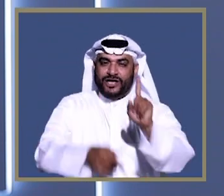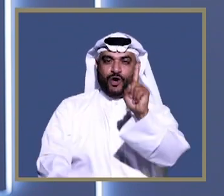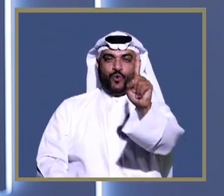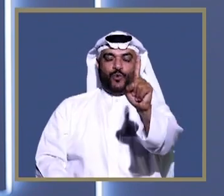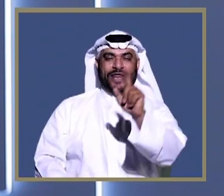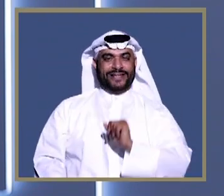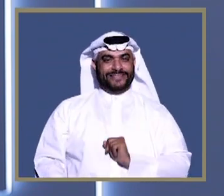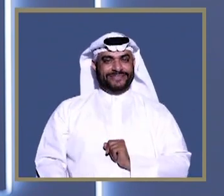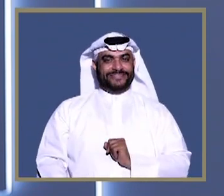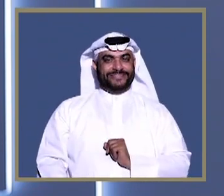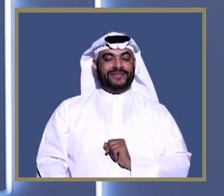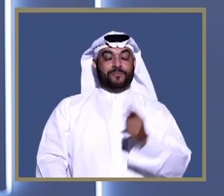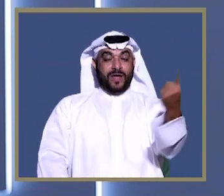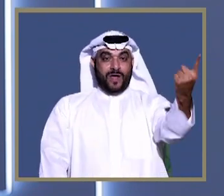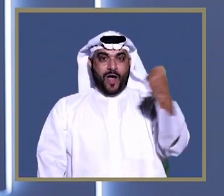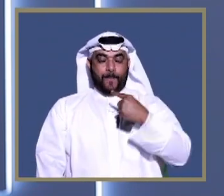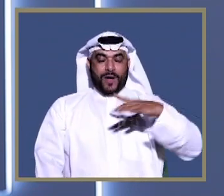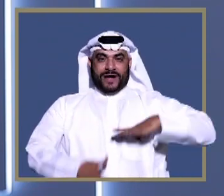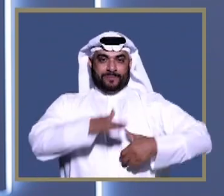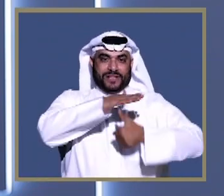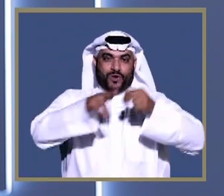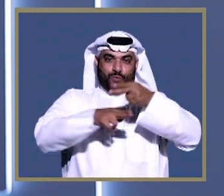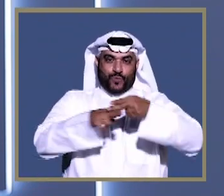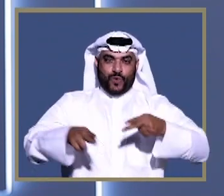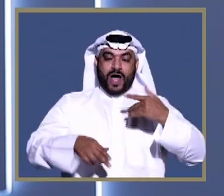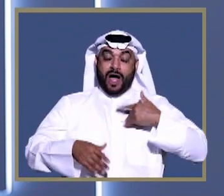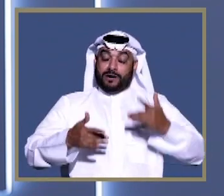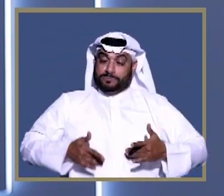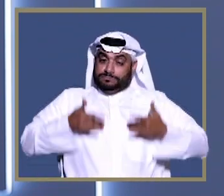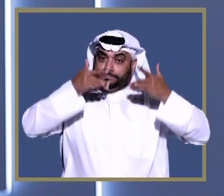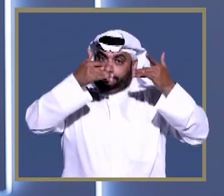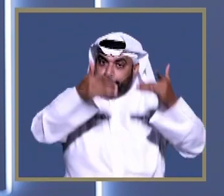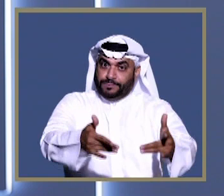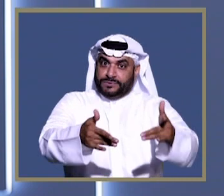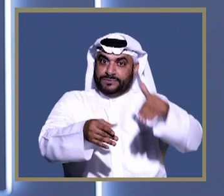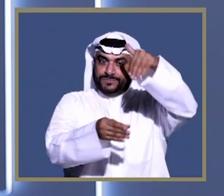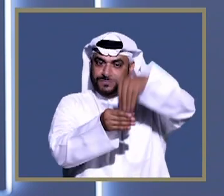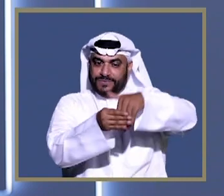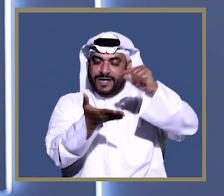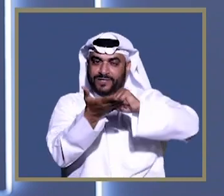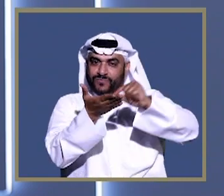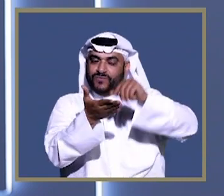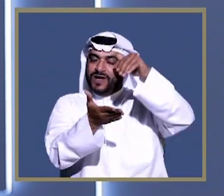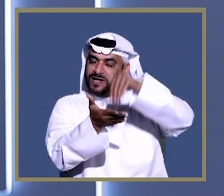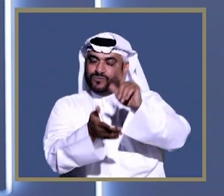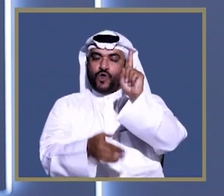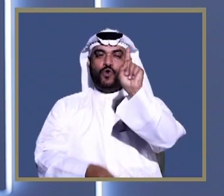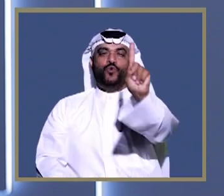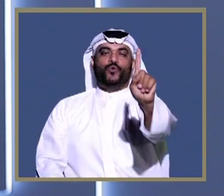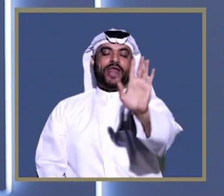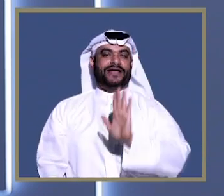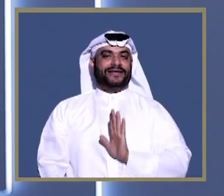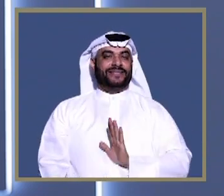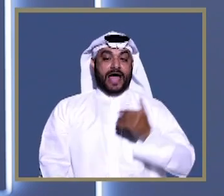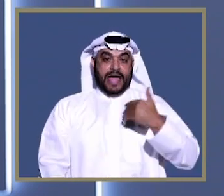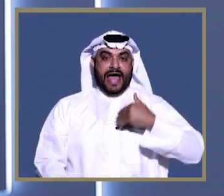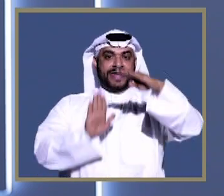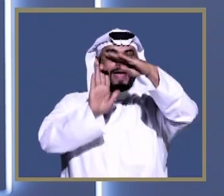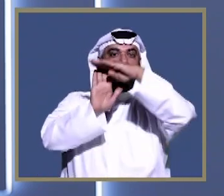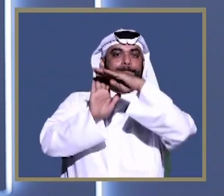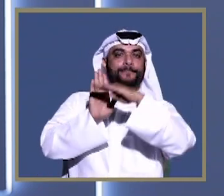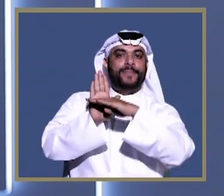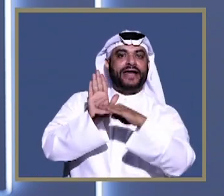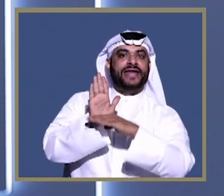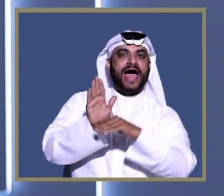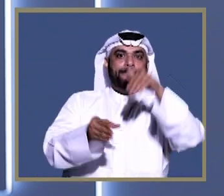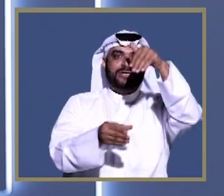السامي في تصحيح المسار وحسن الاختيار، أتقدم للترشح لدي الدائرة الأولى. والبرنامج الانتخابي إن شاء الله في الأيام